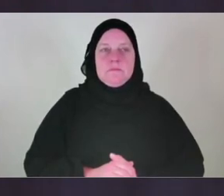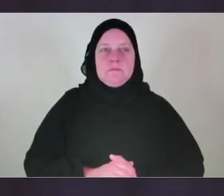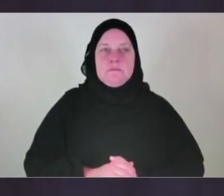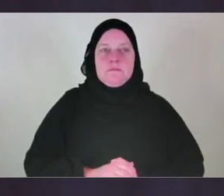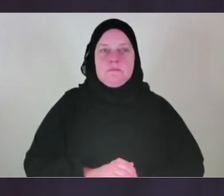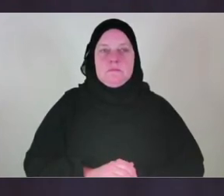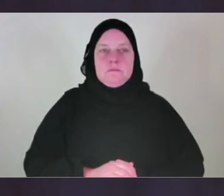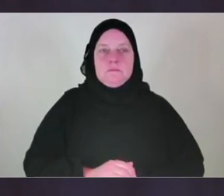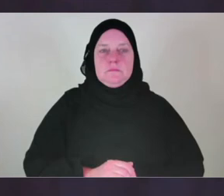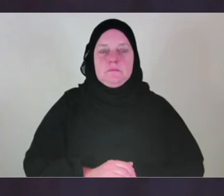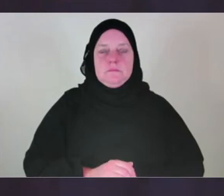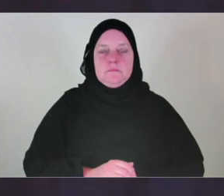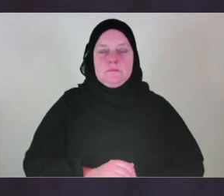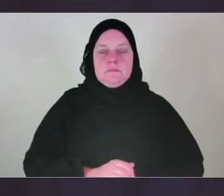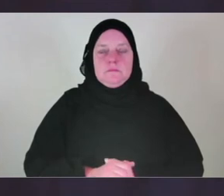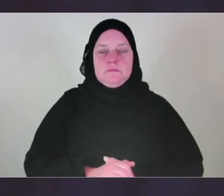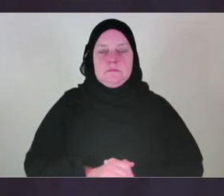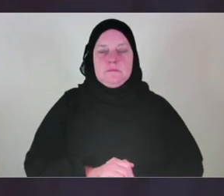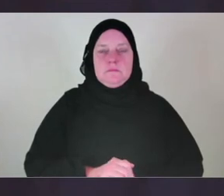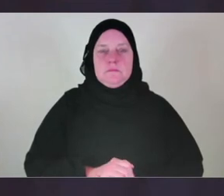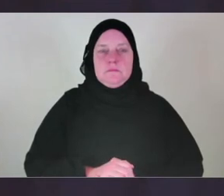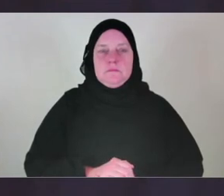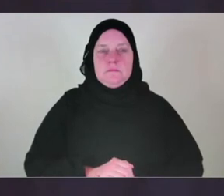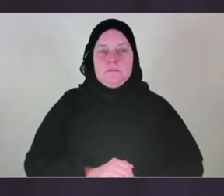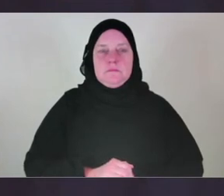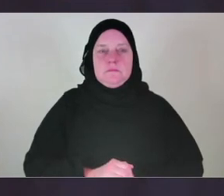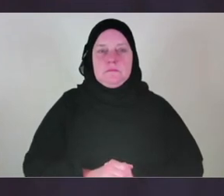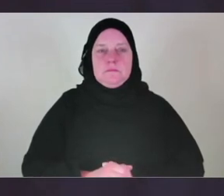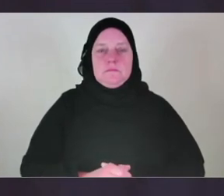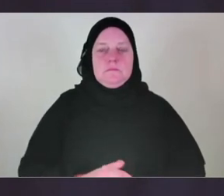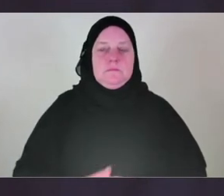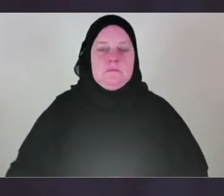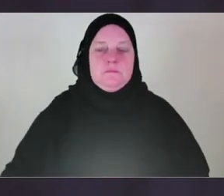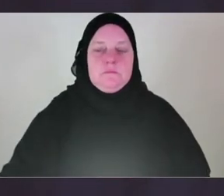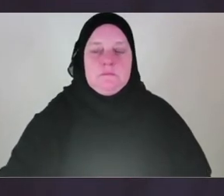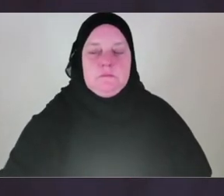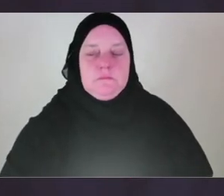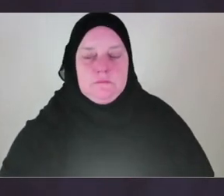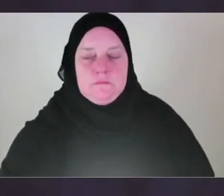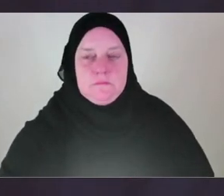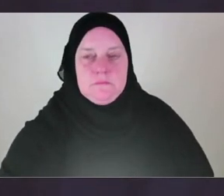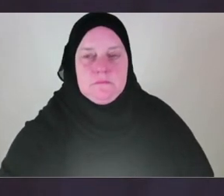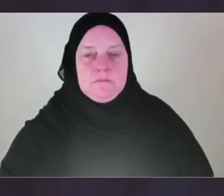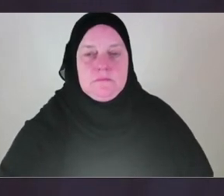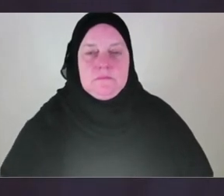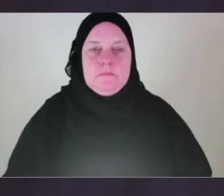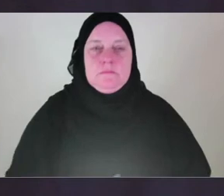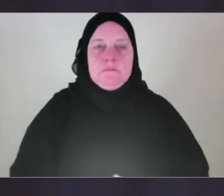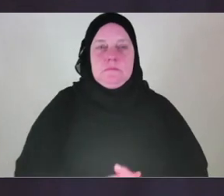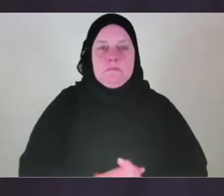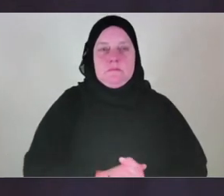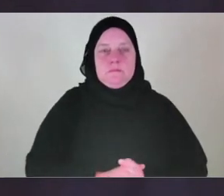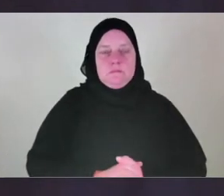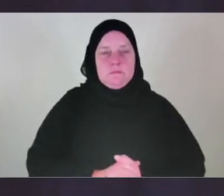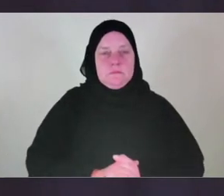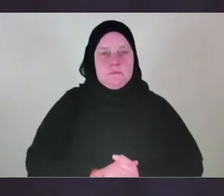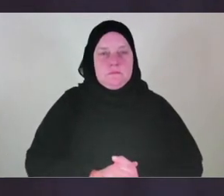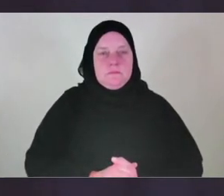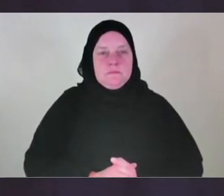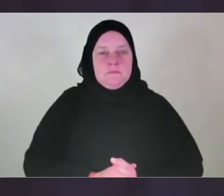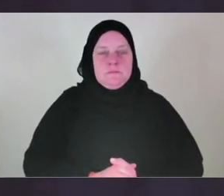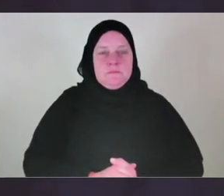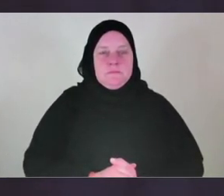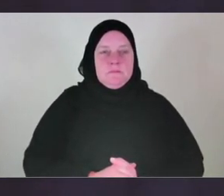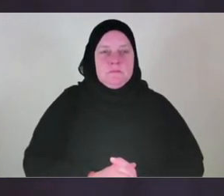الحسين وشايعت وبايعت وتابعت على قتله اللهم لعنهم جميعا